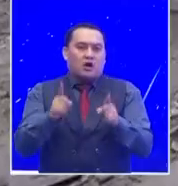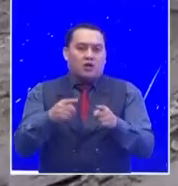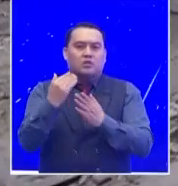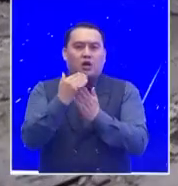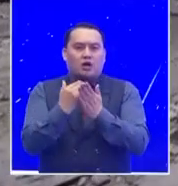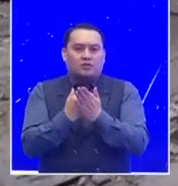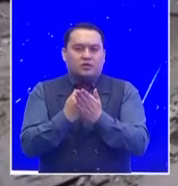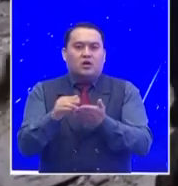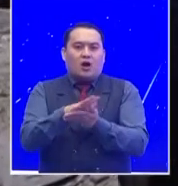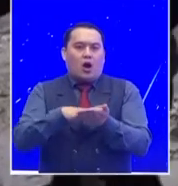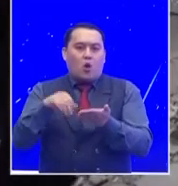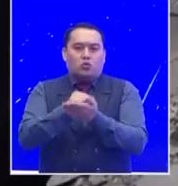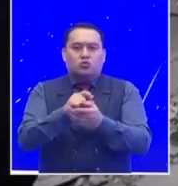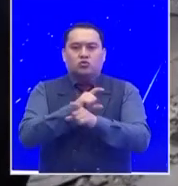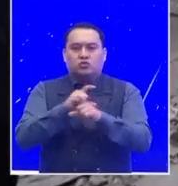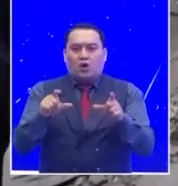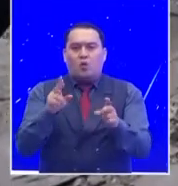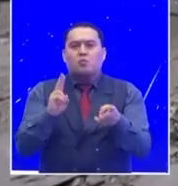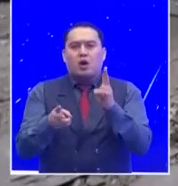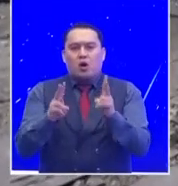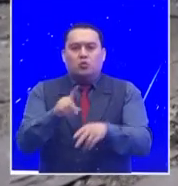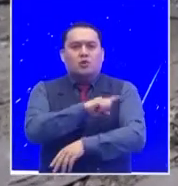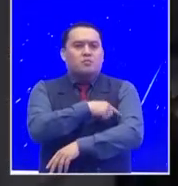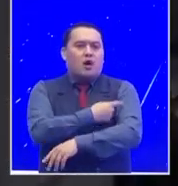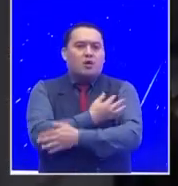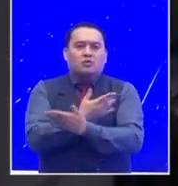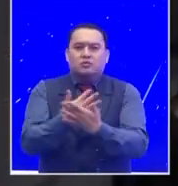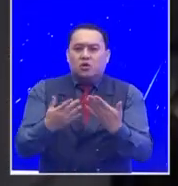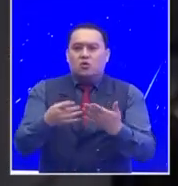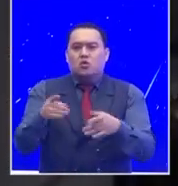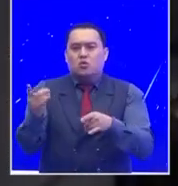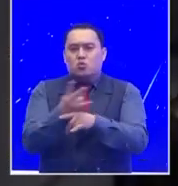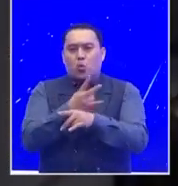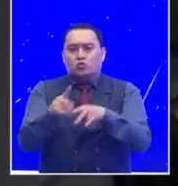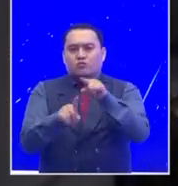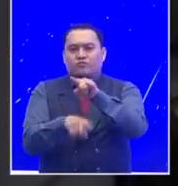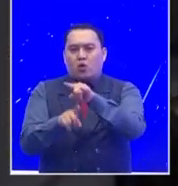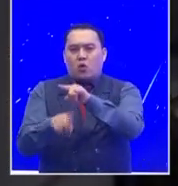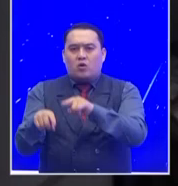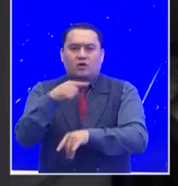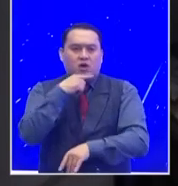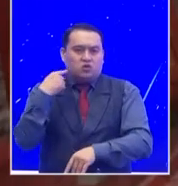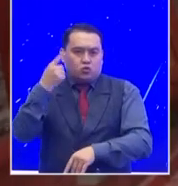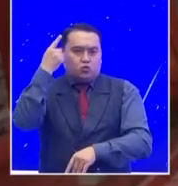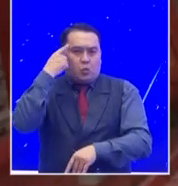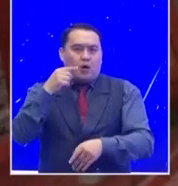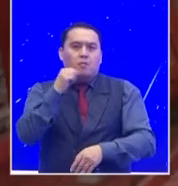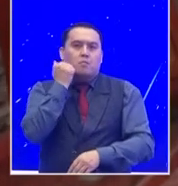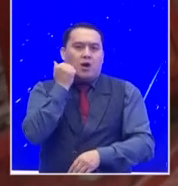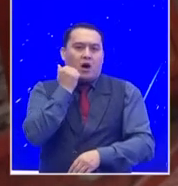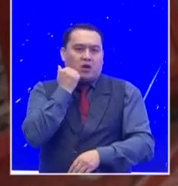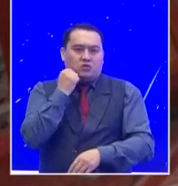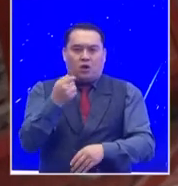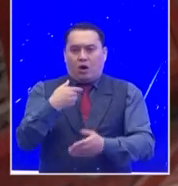данным, разрушены здания, пекарни и больницы. Ответственность за ночную атаку активисты возлагают на Россию. В Москве эти